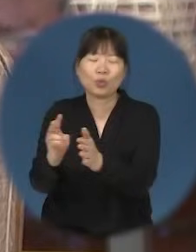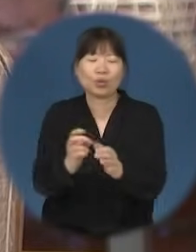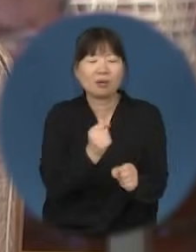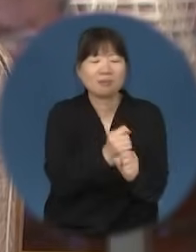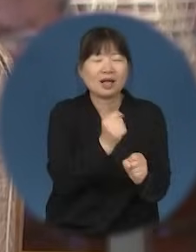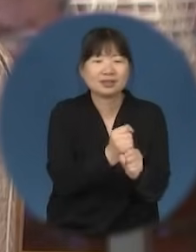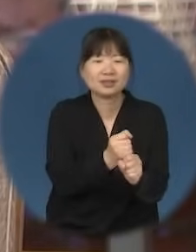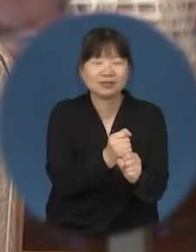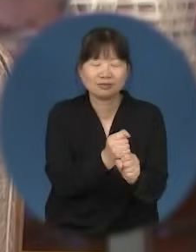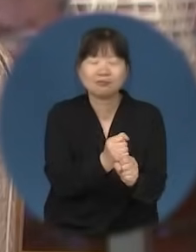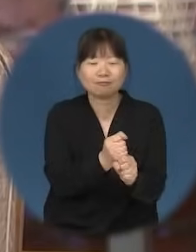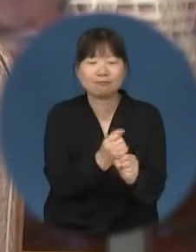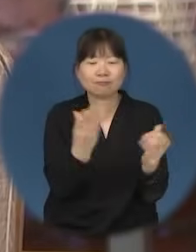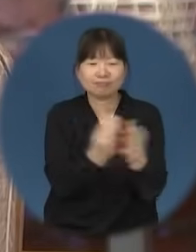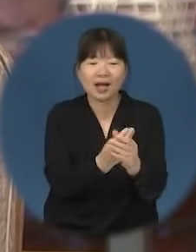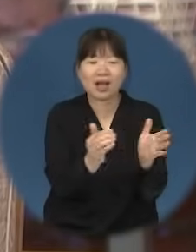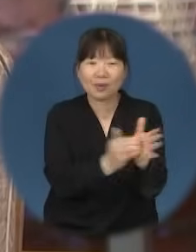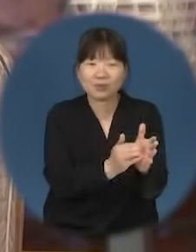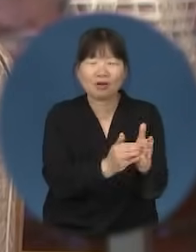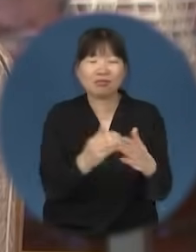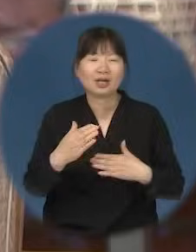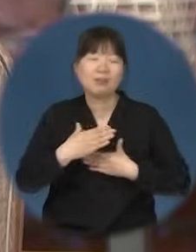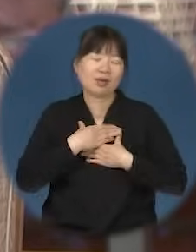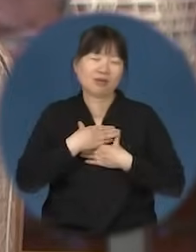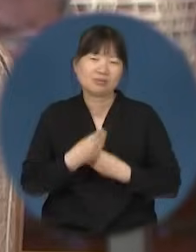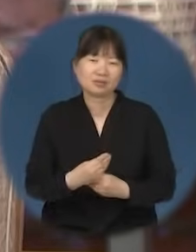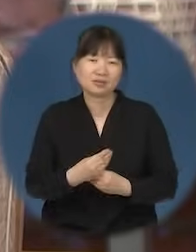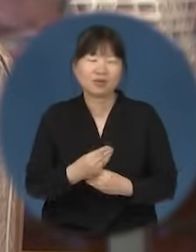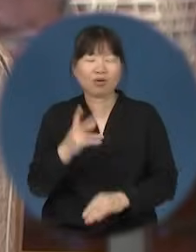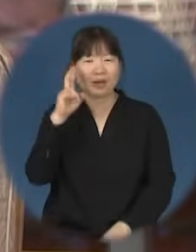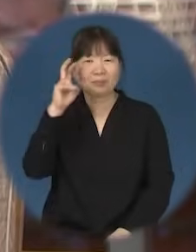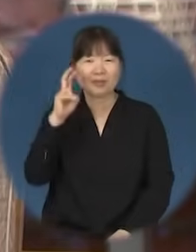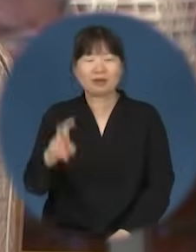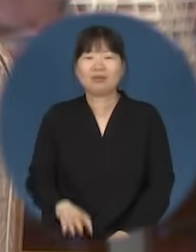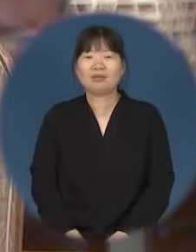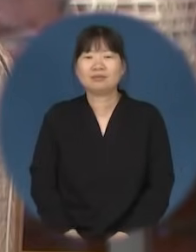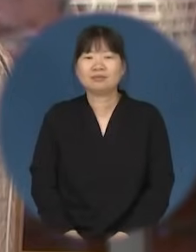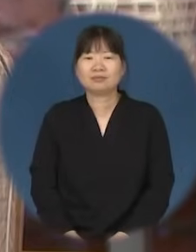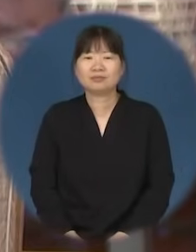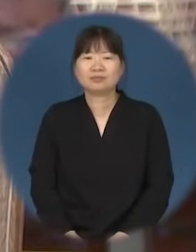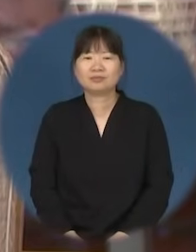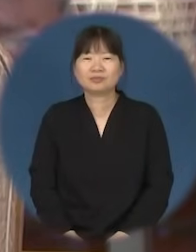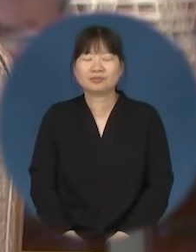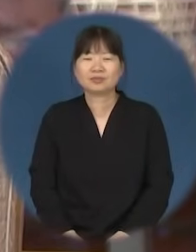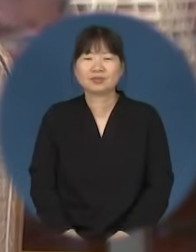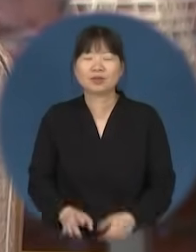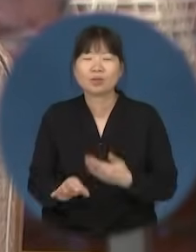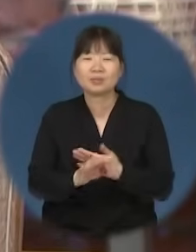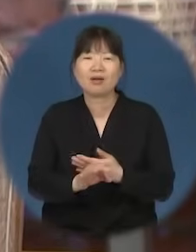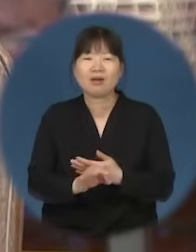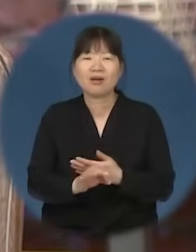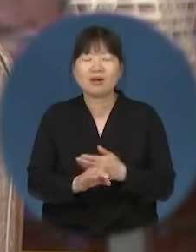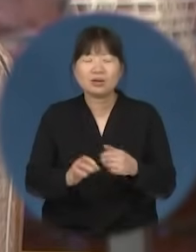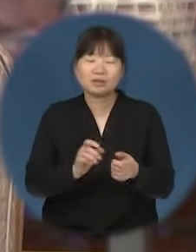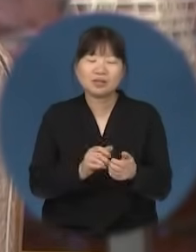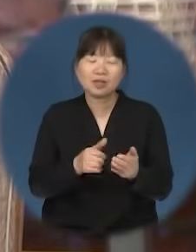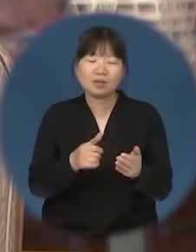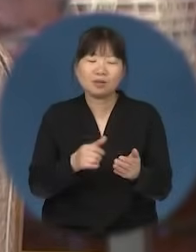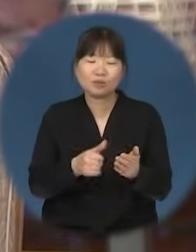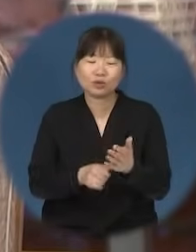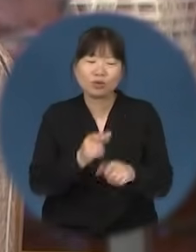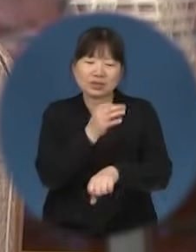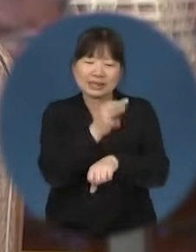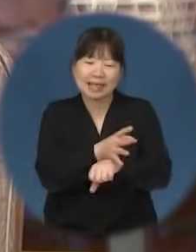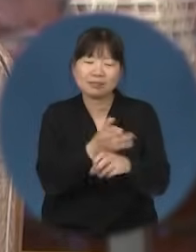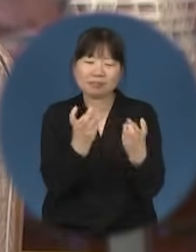거의 안정화 되겠죠. 그러면? 예. 네. 그러면 이제, 코인 같은 경우 그때 조금 이제 결제 부분도 생각할 수가 따로 있겠고 따로. 아니면